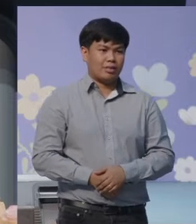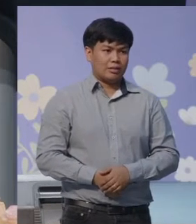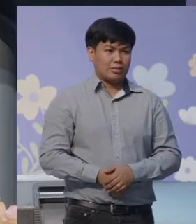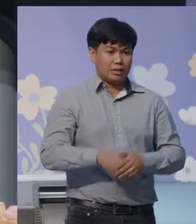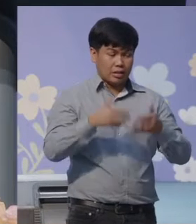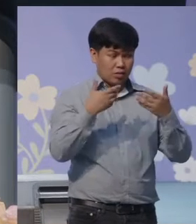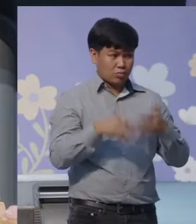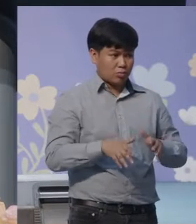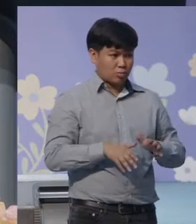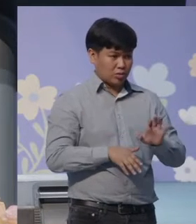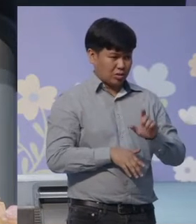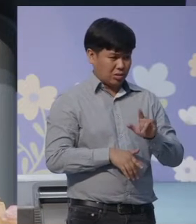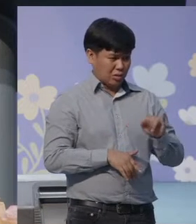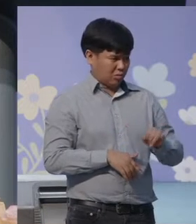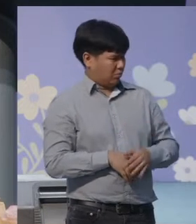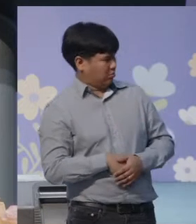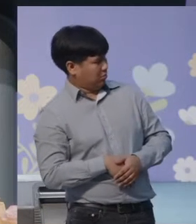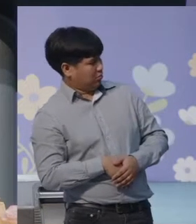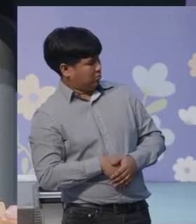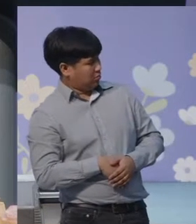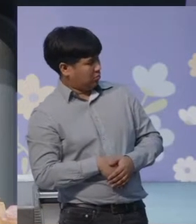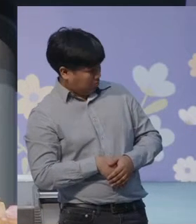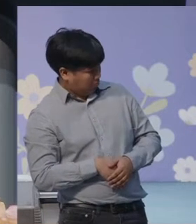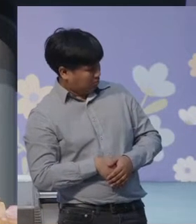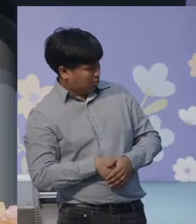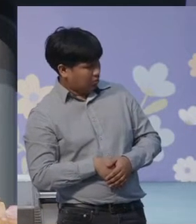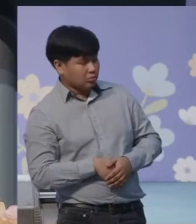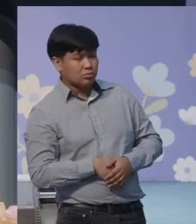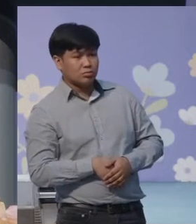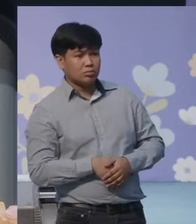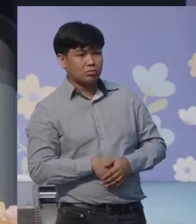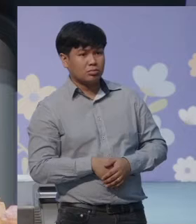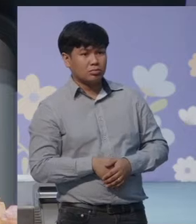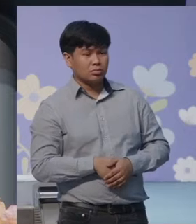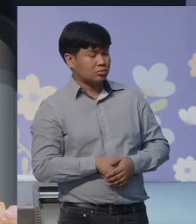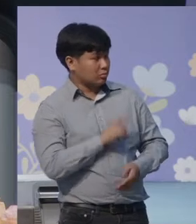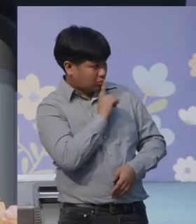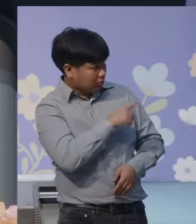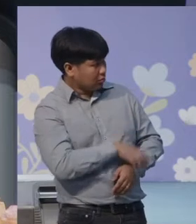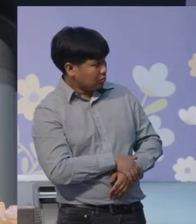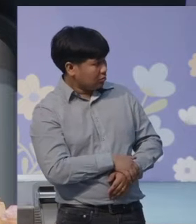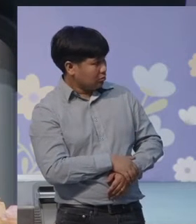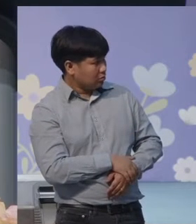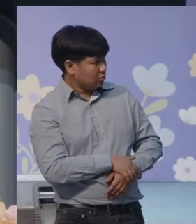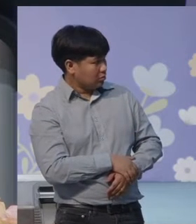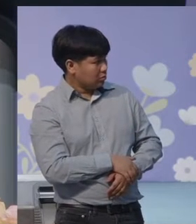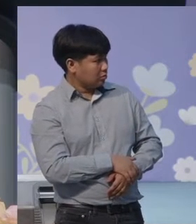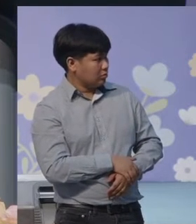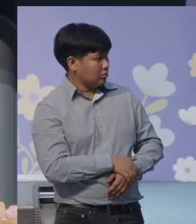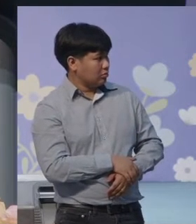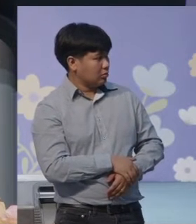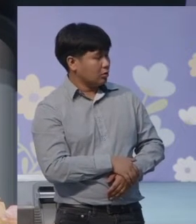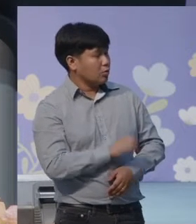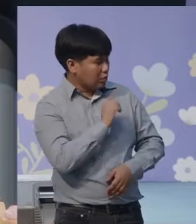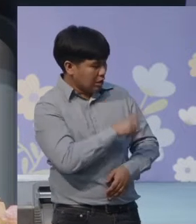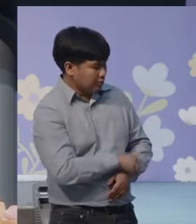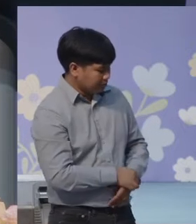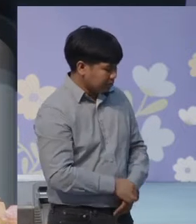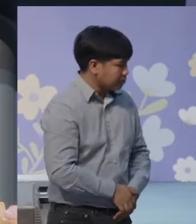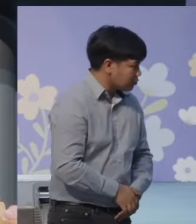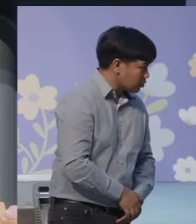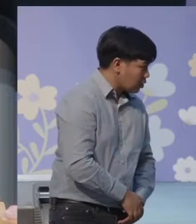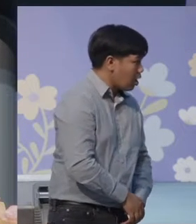At sinabi ng Eli sa kanya, binasbasan niya si Hana.